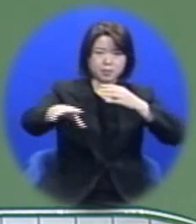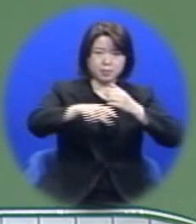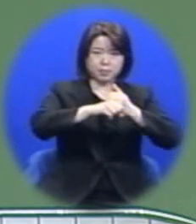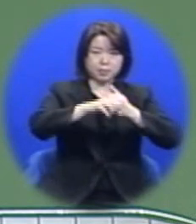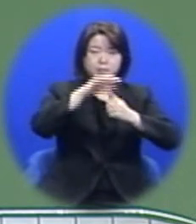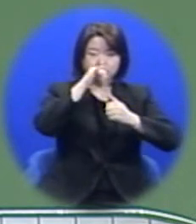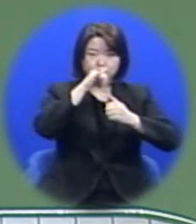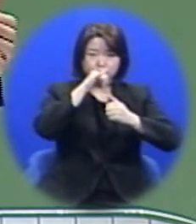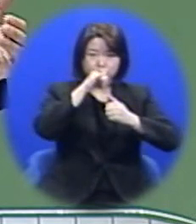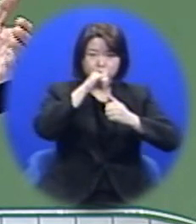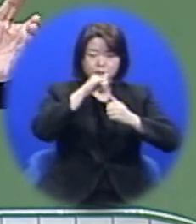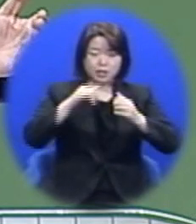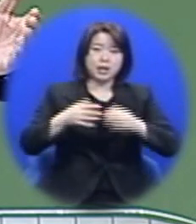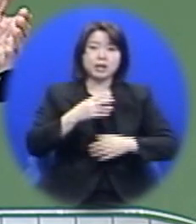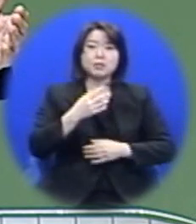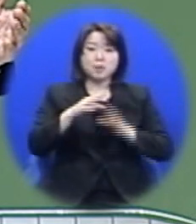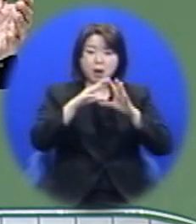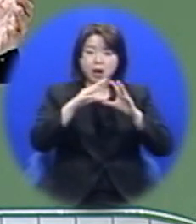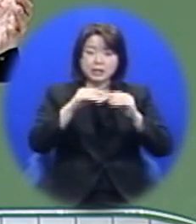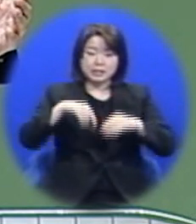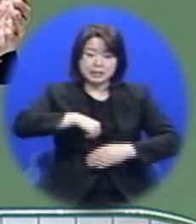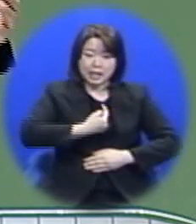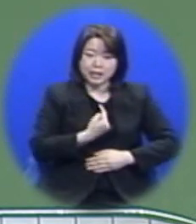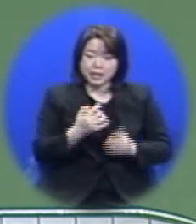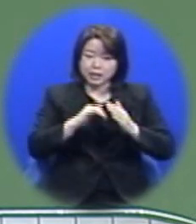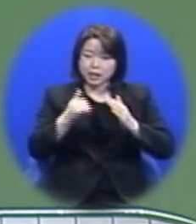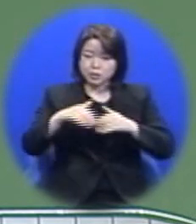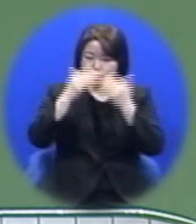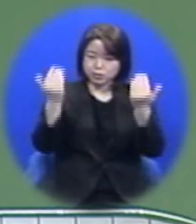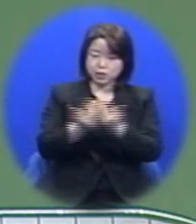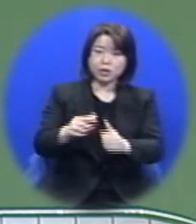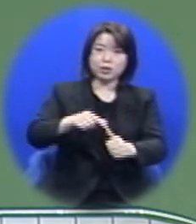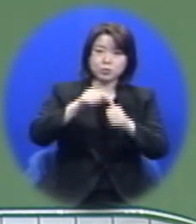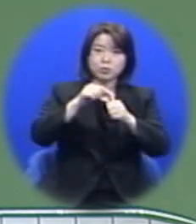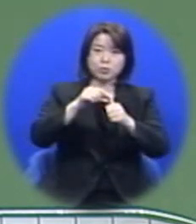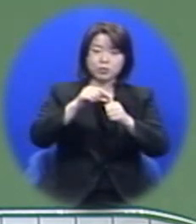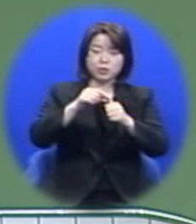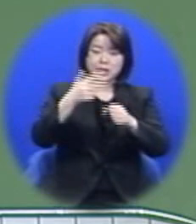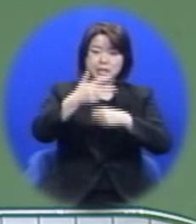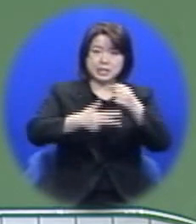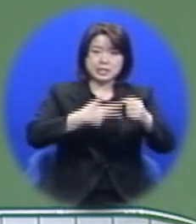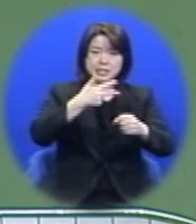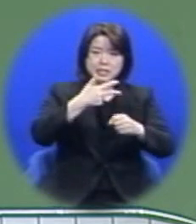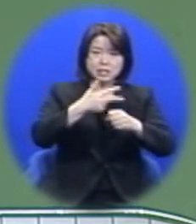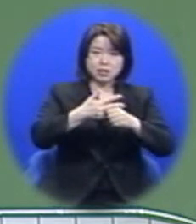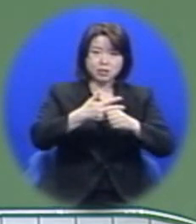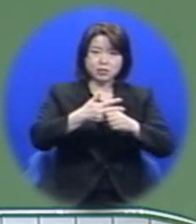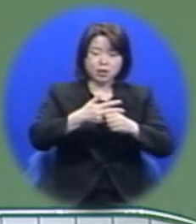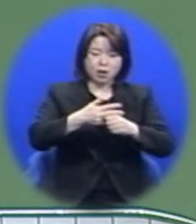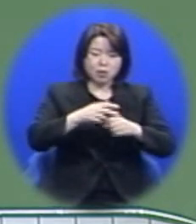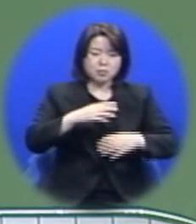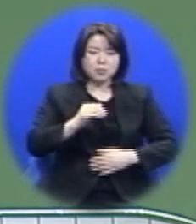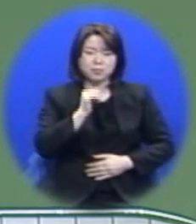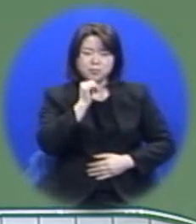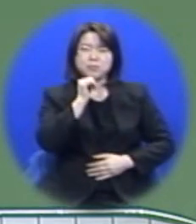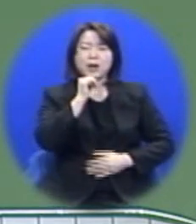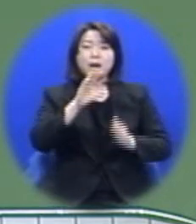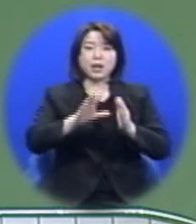다 구원하고 7년 기근 때 주위에 있는 사람들을 다 먹이고 살리는 일을 감당하게